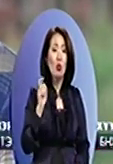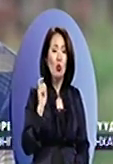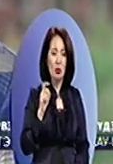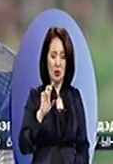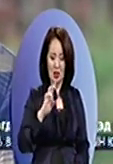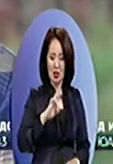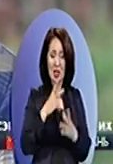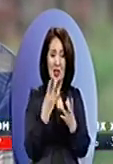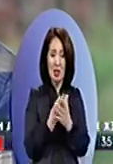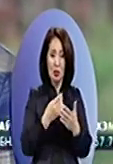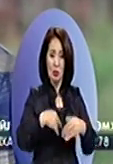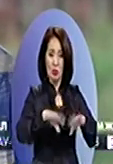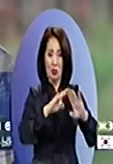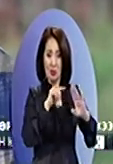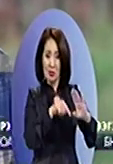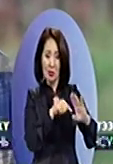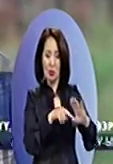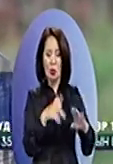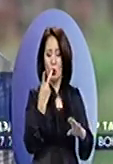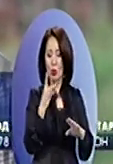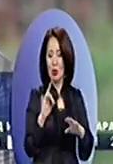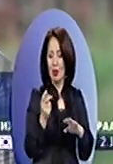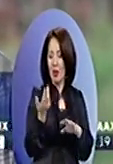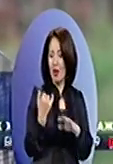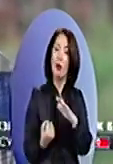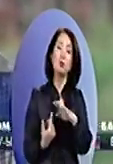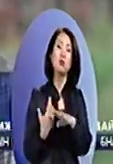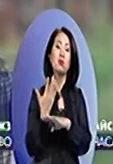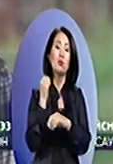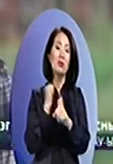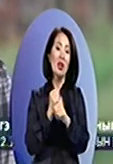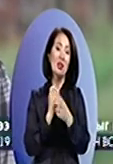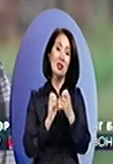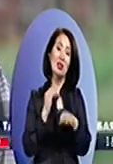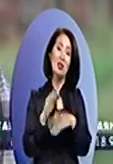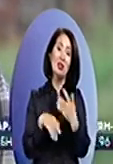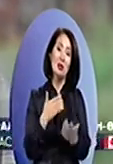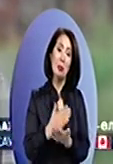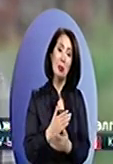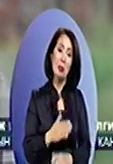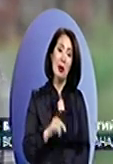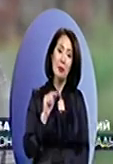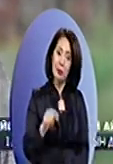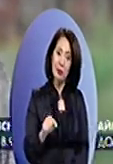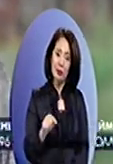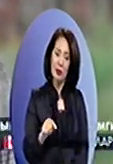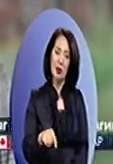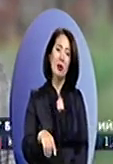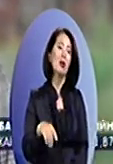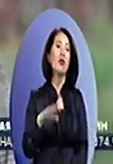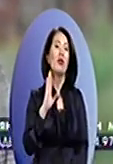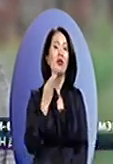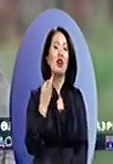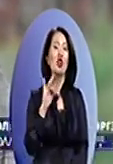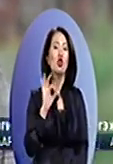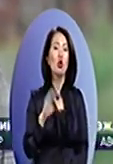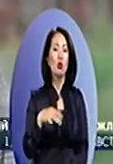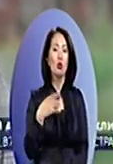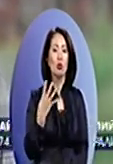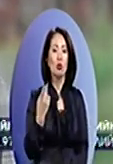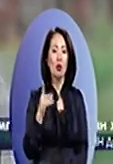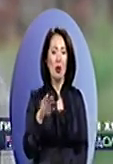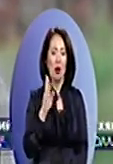компани бол үр тарианы үйлдвэрлэлийн энэ ажлыг бол эрхэлж байна. Энэ хүрээнд одоо вектор 410 гэдэг одоо компаниг